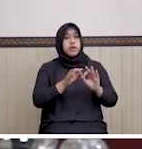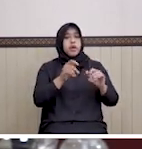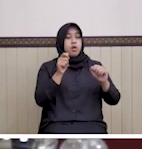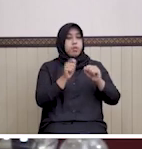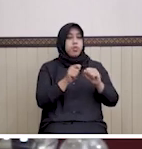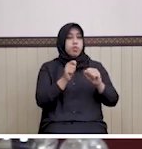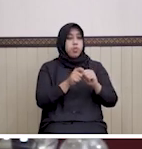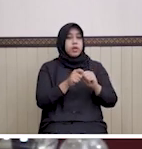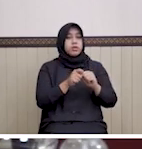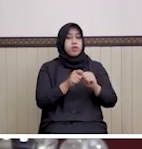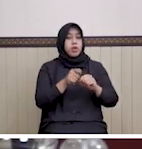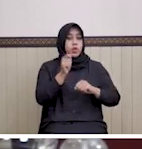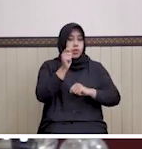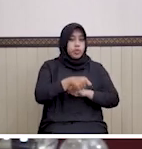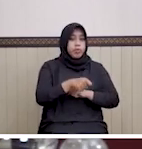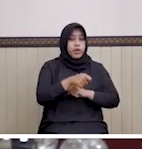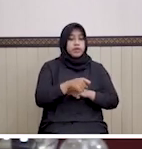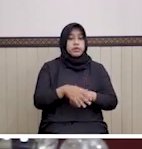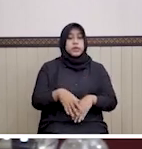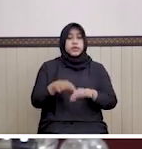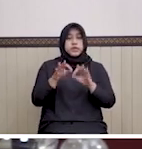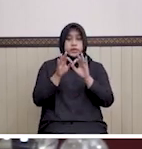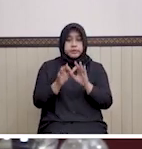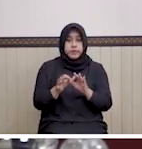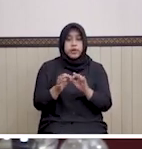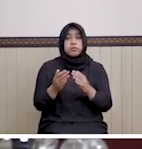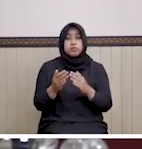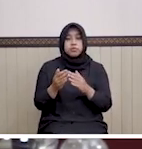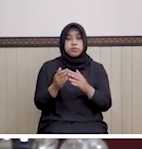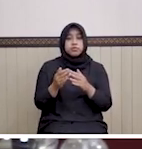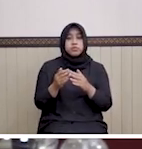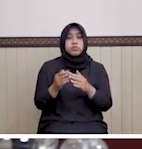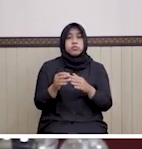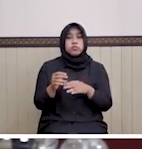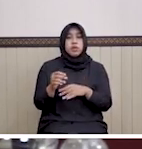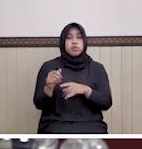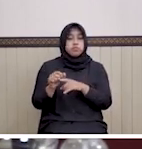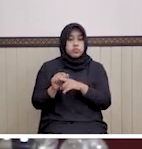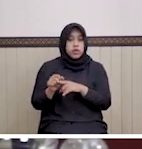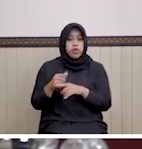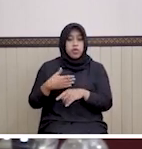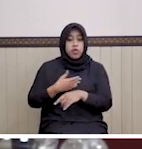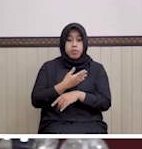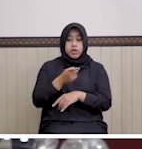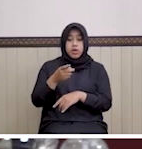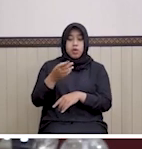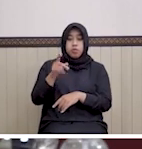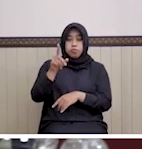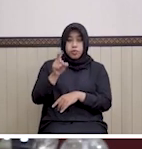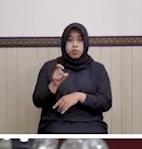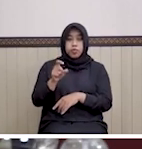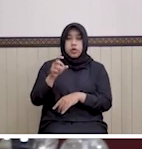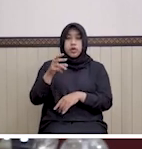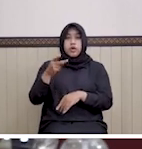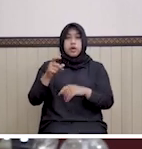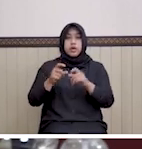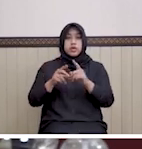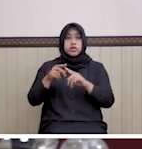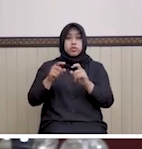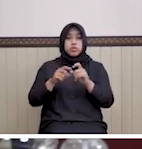hukuman atau cepat mentreatment sikorban apakah dia butuh restitusi apa yang lain